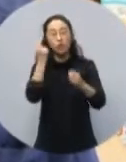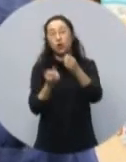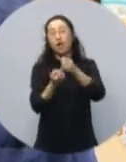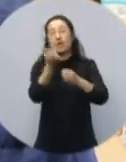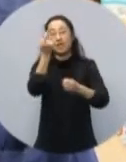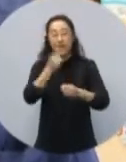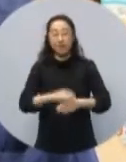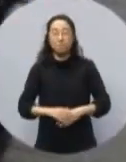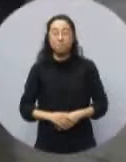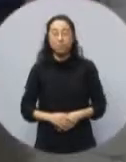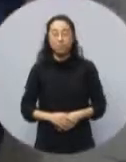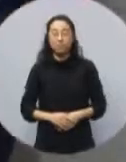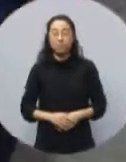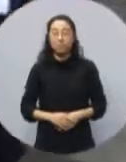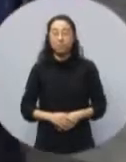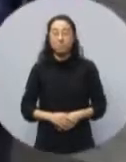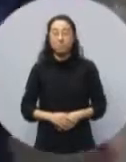か